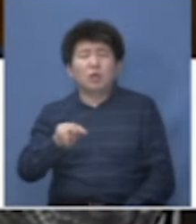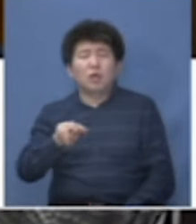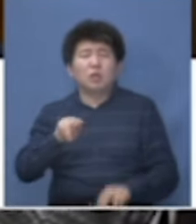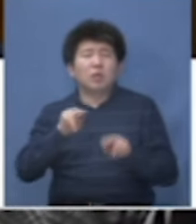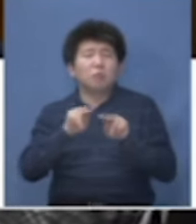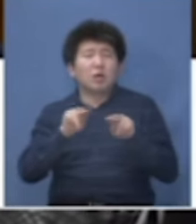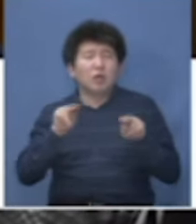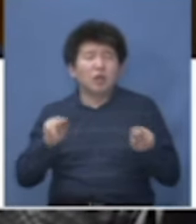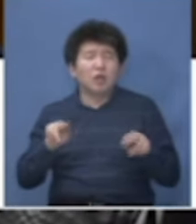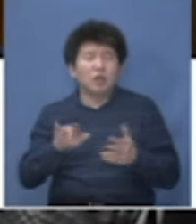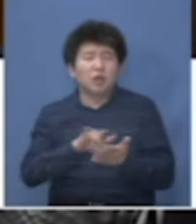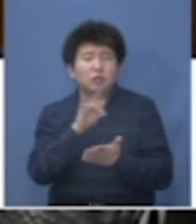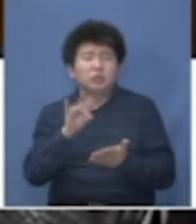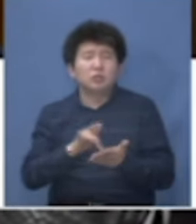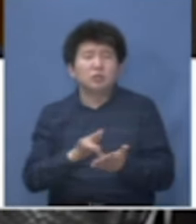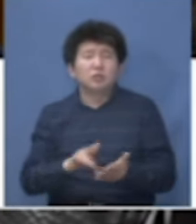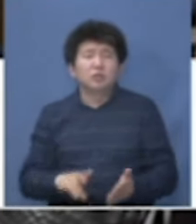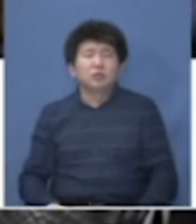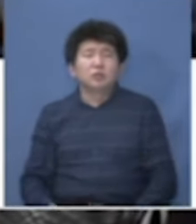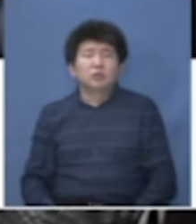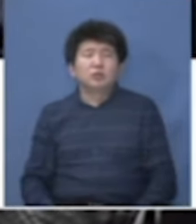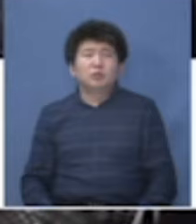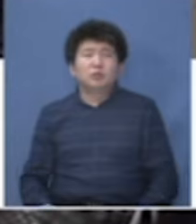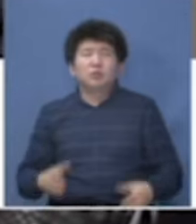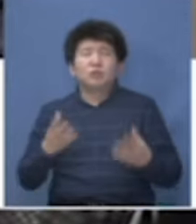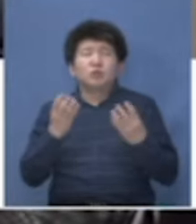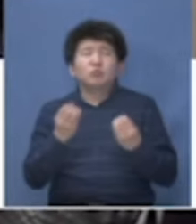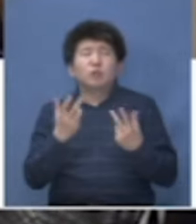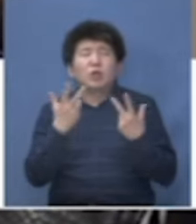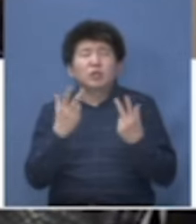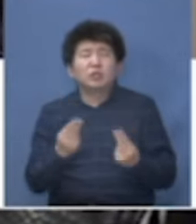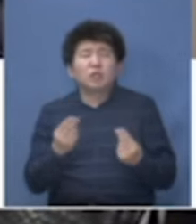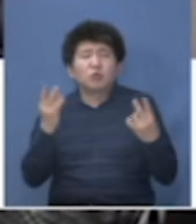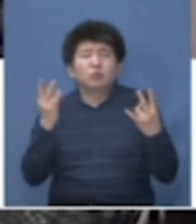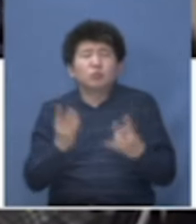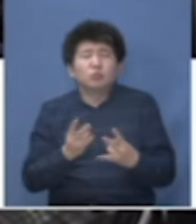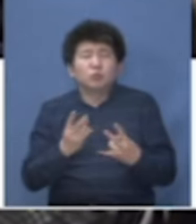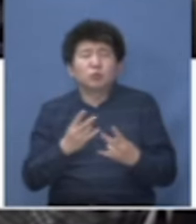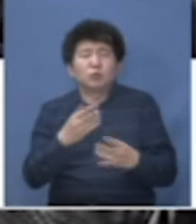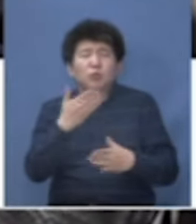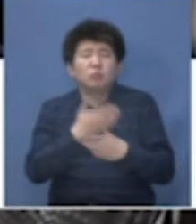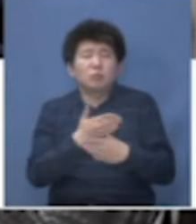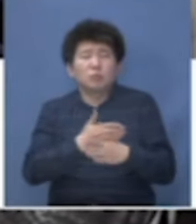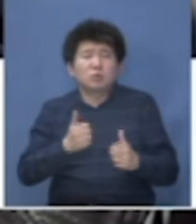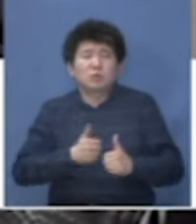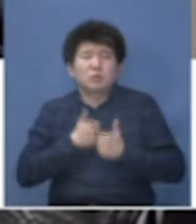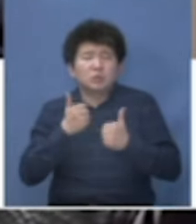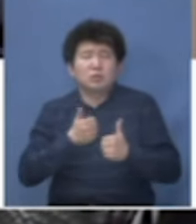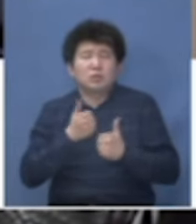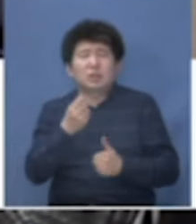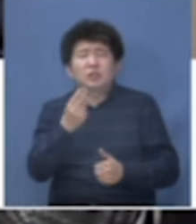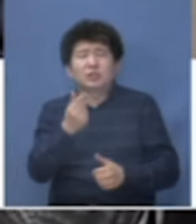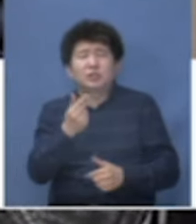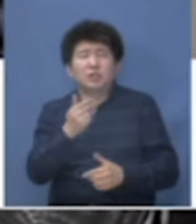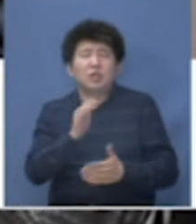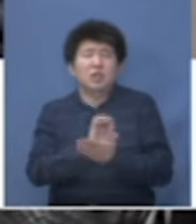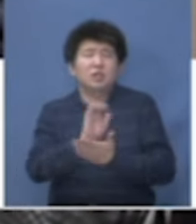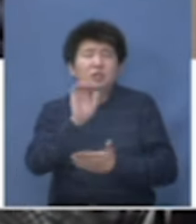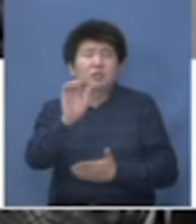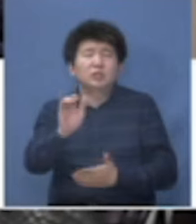Петропавл зардап шеккен тағы да мұқтаж жерлерге шамамыз келгенше ақшалай көмектесеміз деген ойымыз